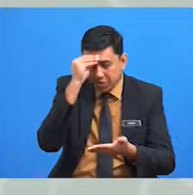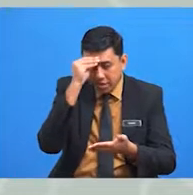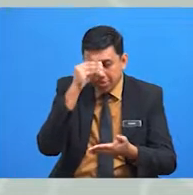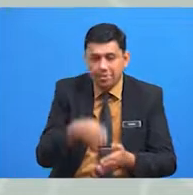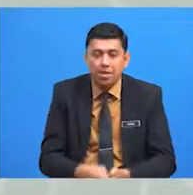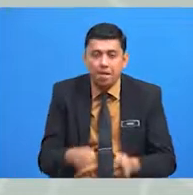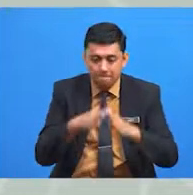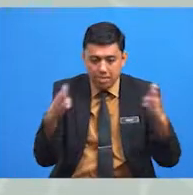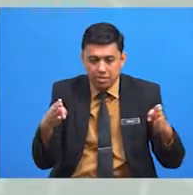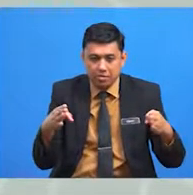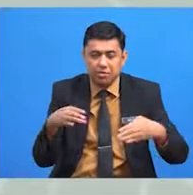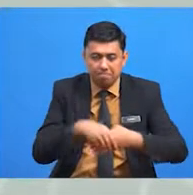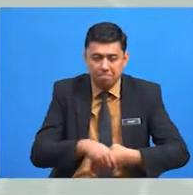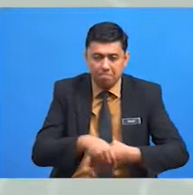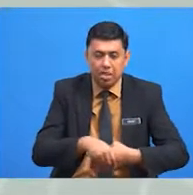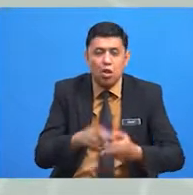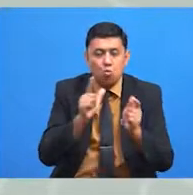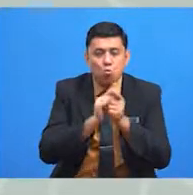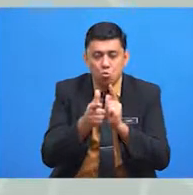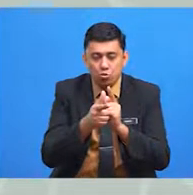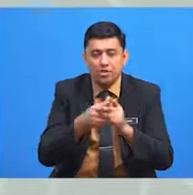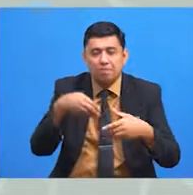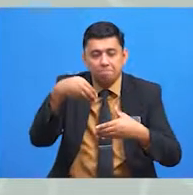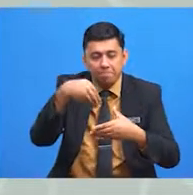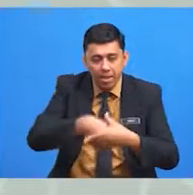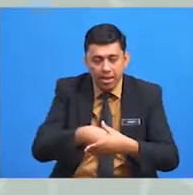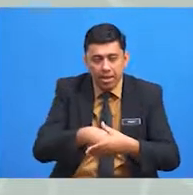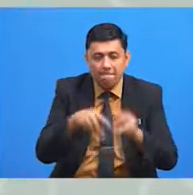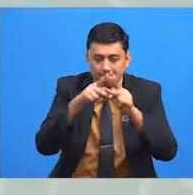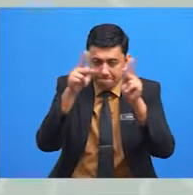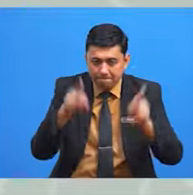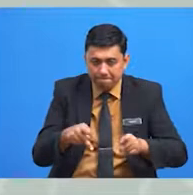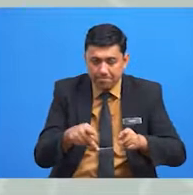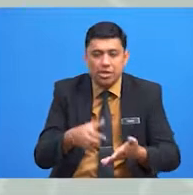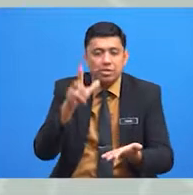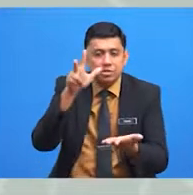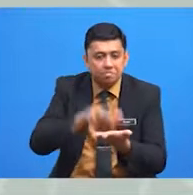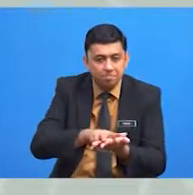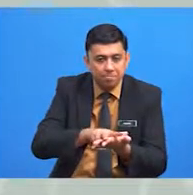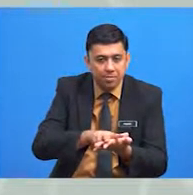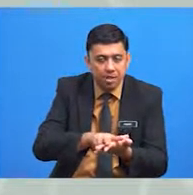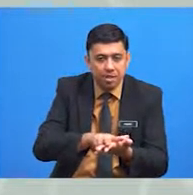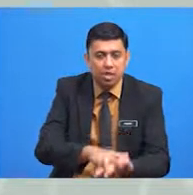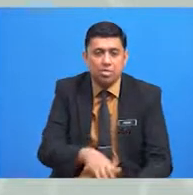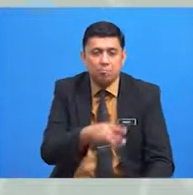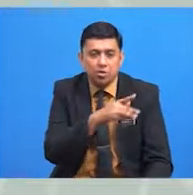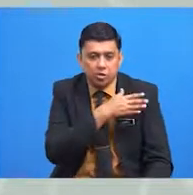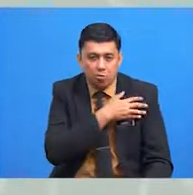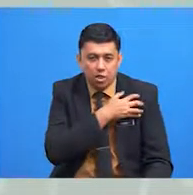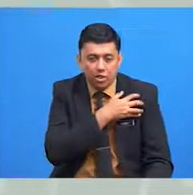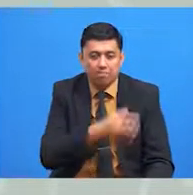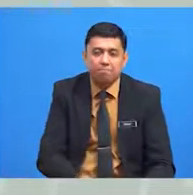dan mesti lulus dalam peperiksaan bahasa Melayu sebelum disahkan jawatan. Perkara